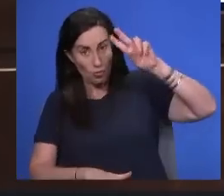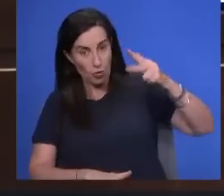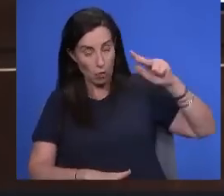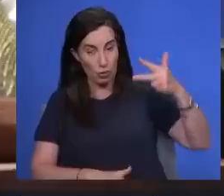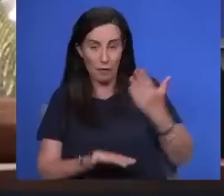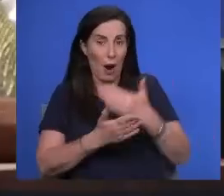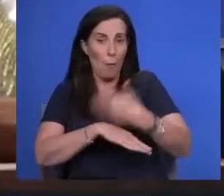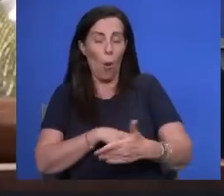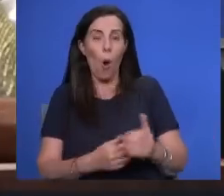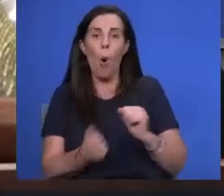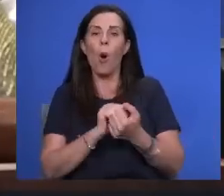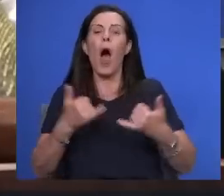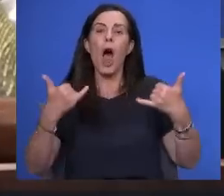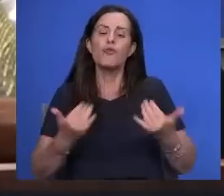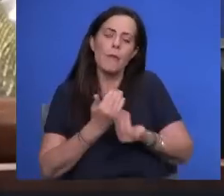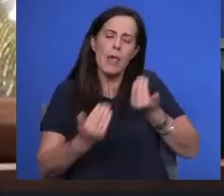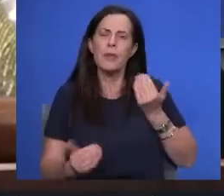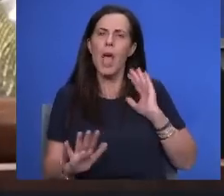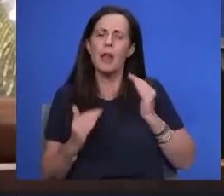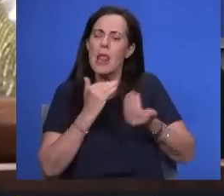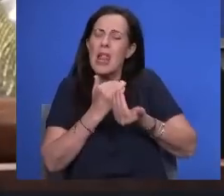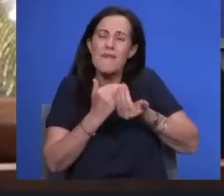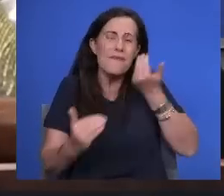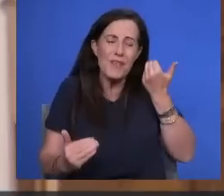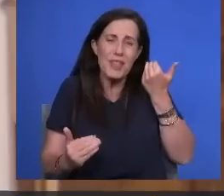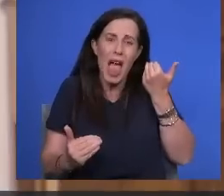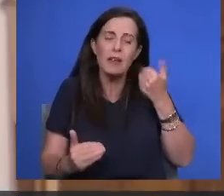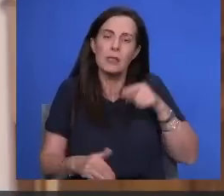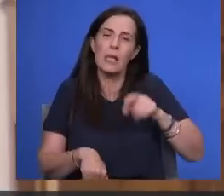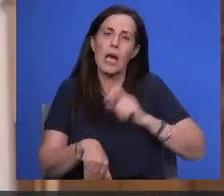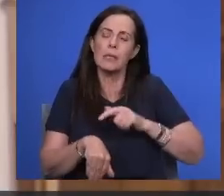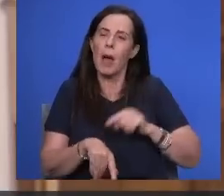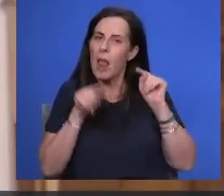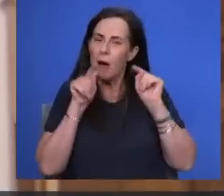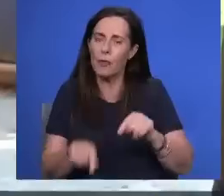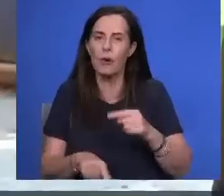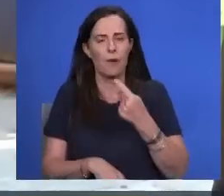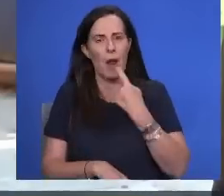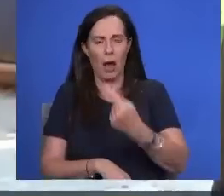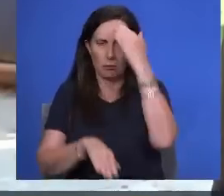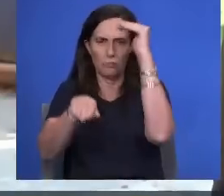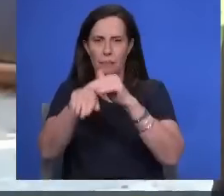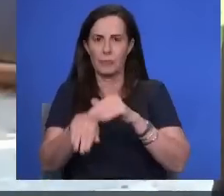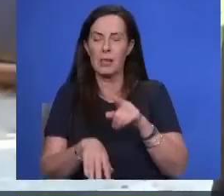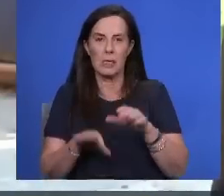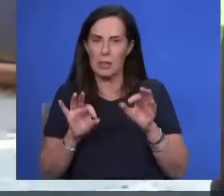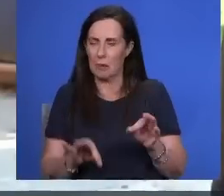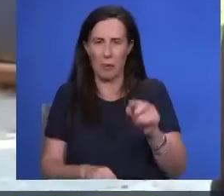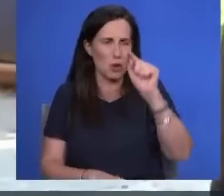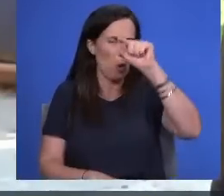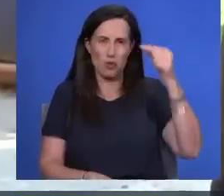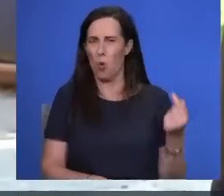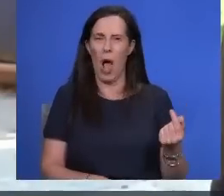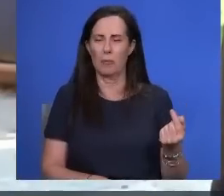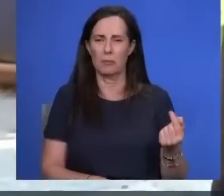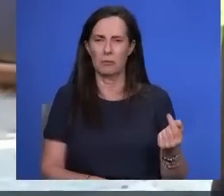מאוחר מדי, או לפני זה, ואז לפני שבעצם הדברים יתגבשו, זה הזמן לבוא ולהודיע. זה ממש בשוליים,